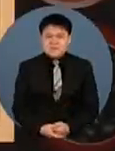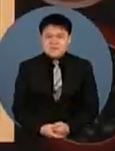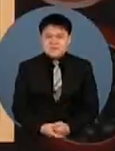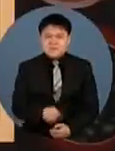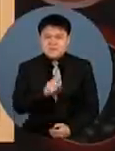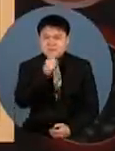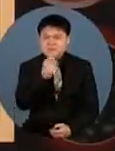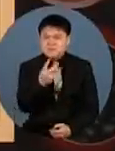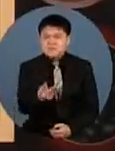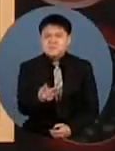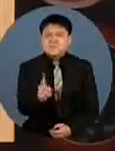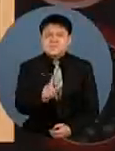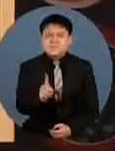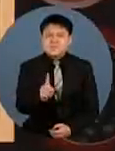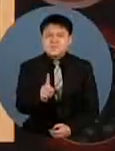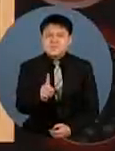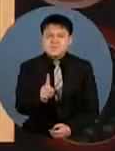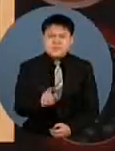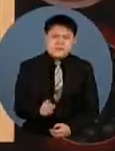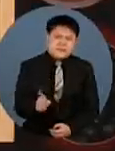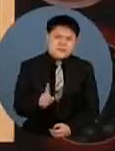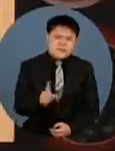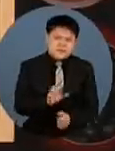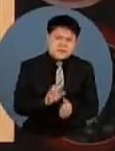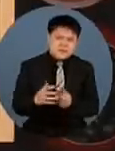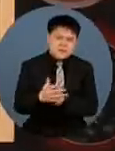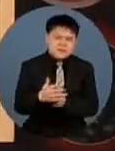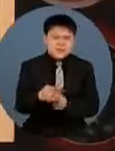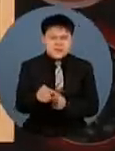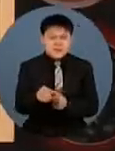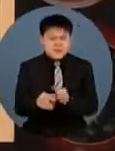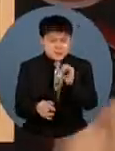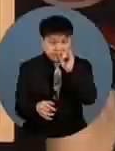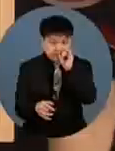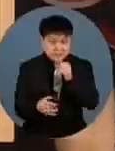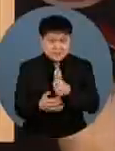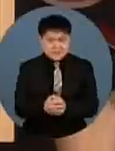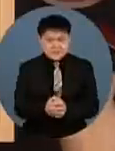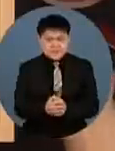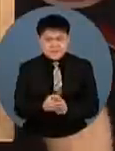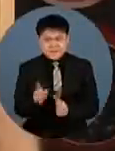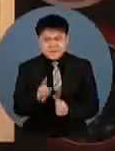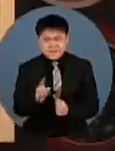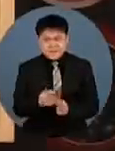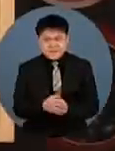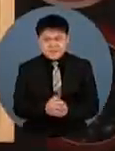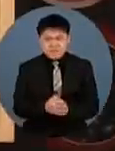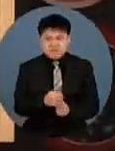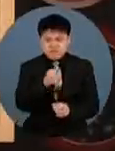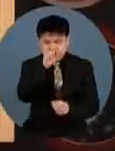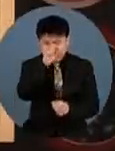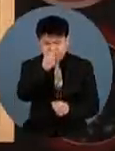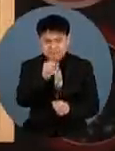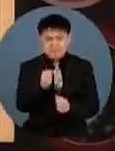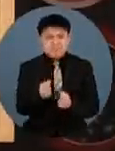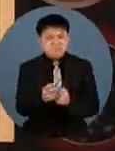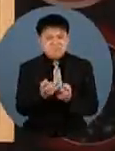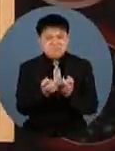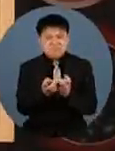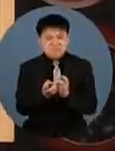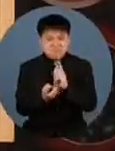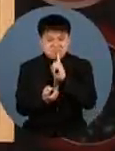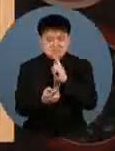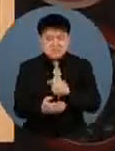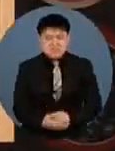석점은 네, 끼우는 게 맥이다 해서 지금 끼워 있는 수가 의외로 탄력이 있는 좋은 수였다는 평이었죠. 저수가.